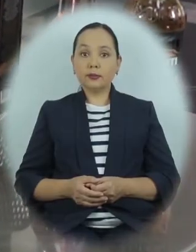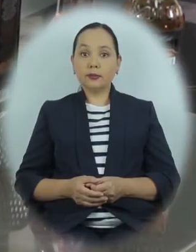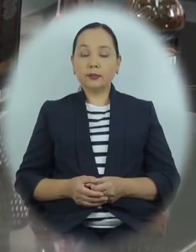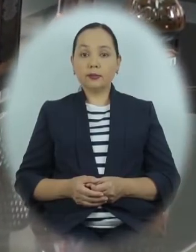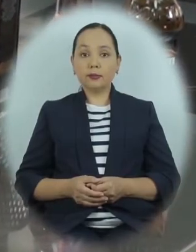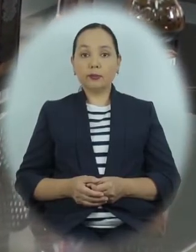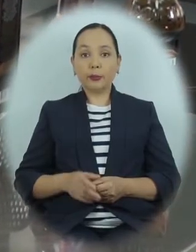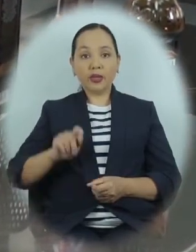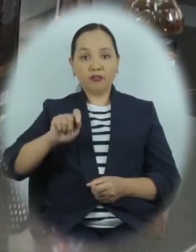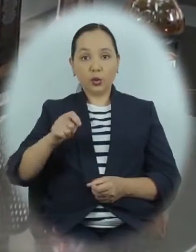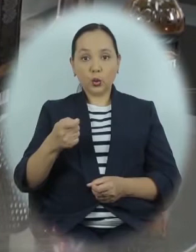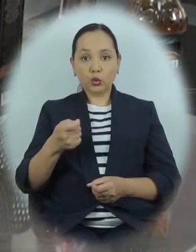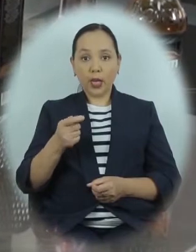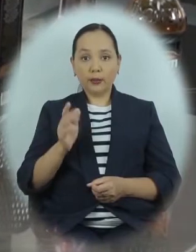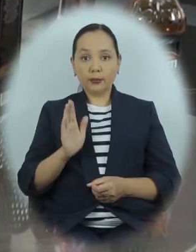Выключаем.